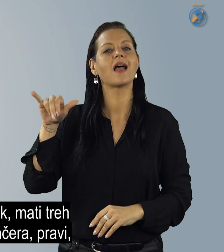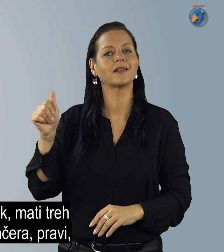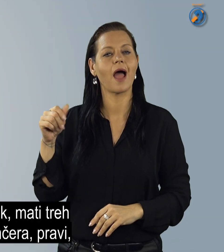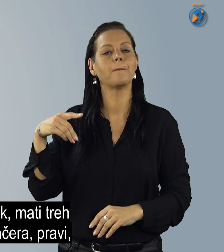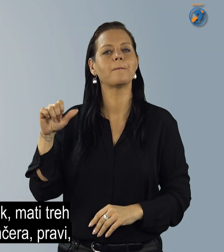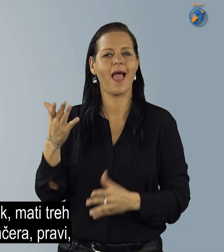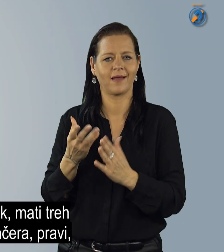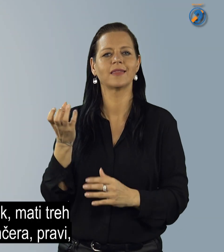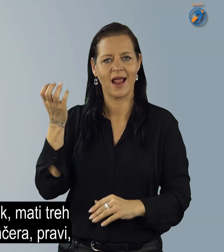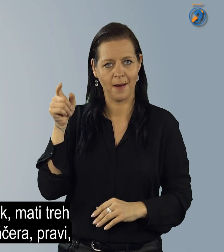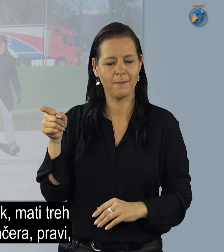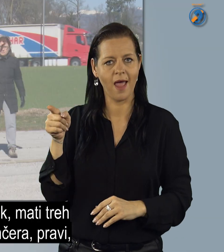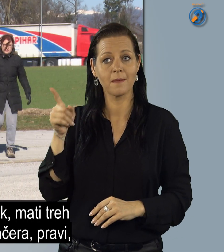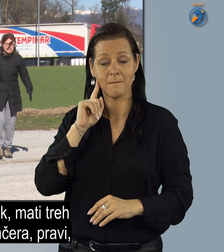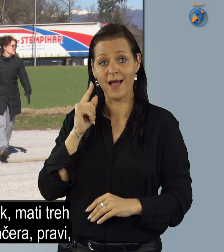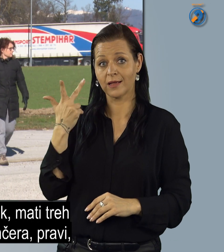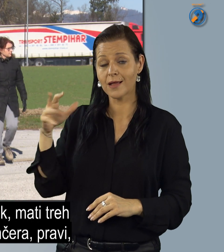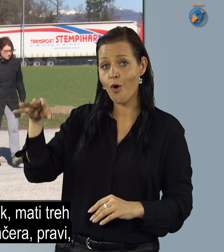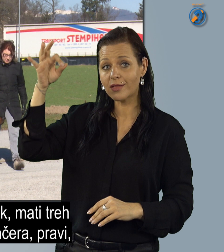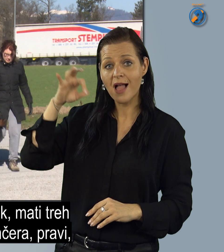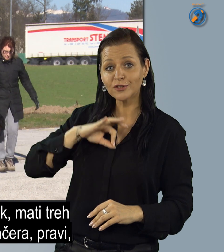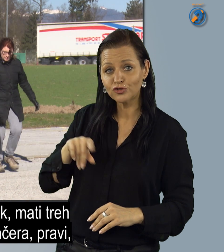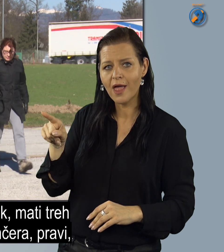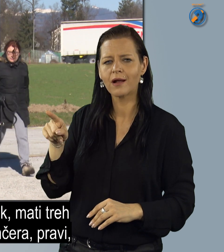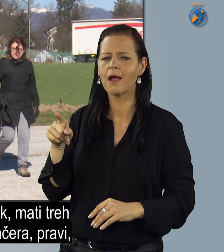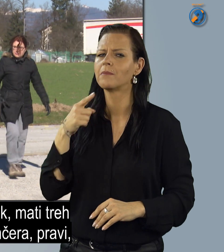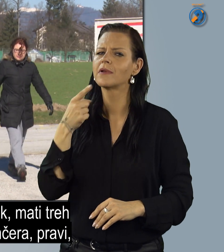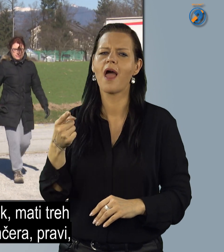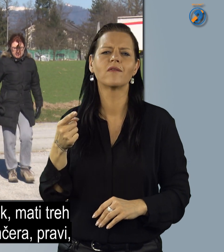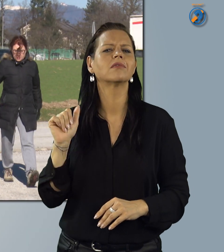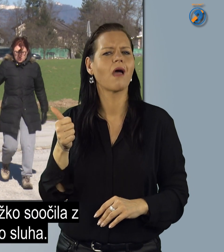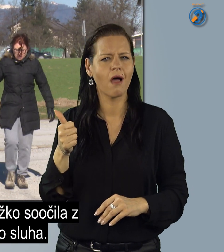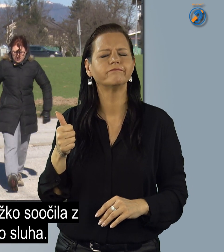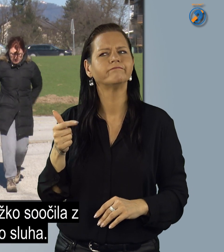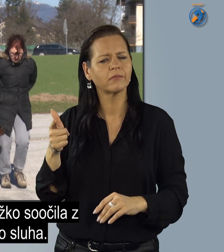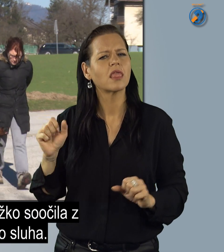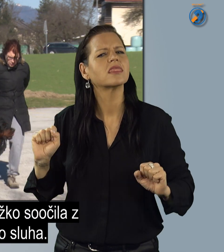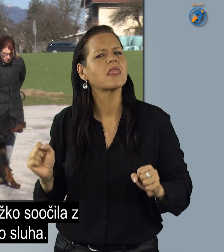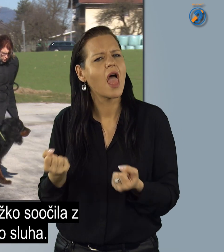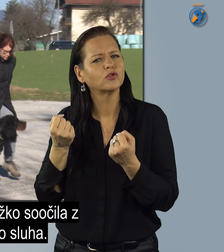Darja Pajk, mati 3 odraslih hčera, pravi, da se je težko soočila z izgubo sluha.